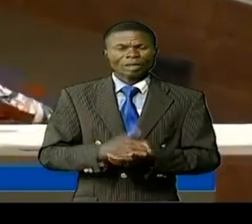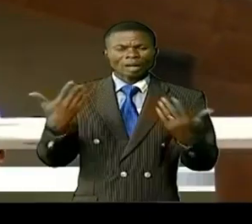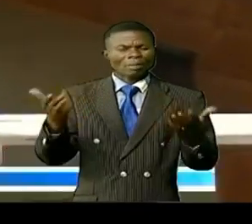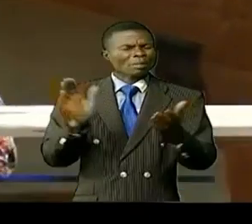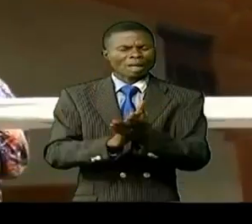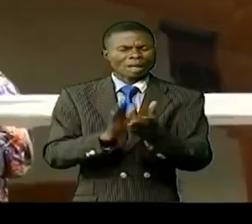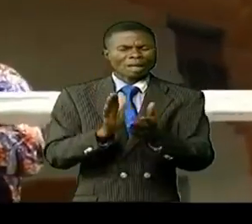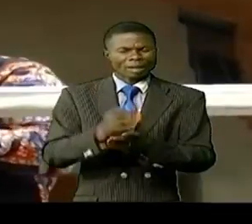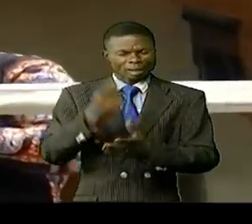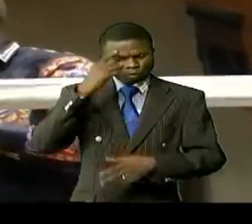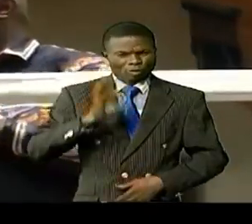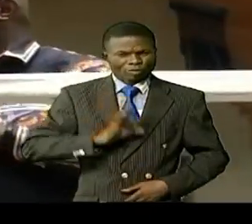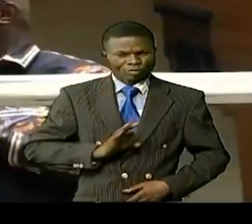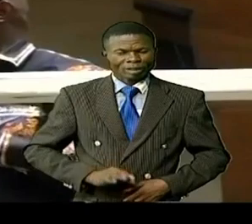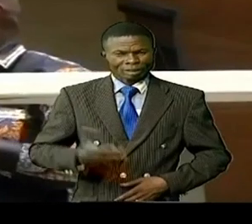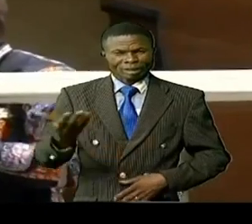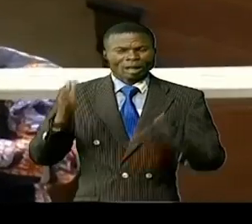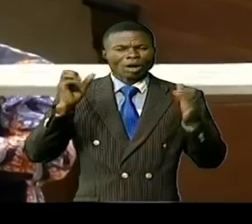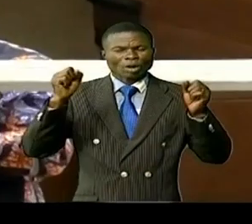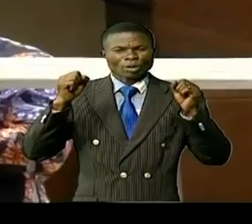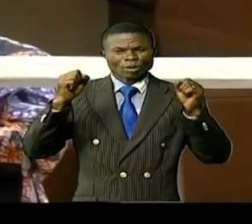pe.